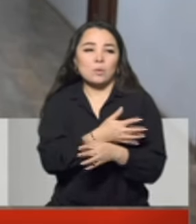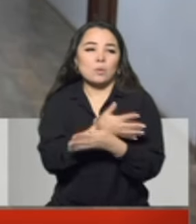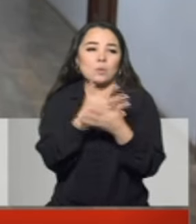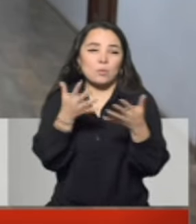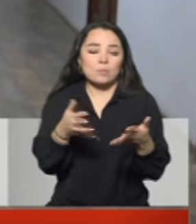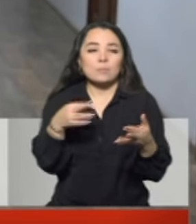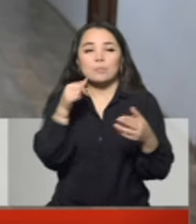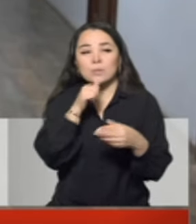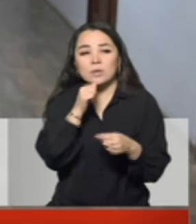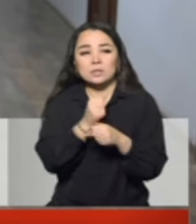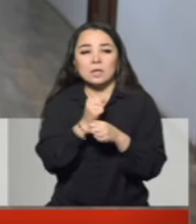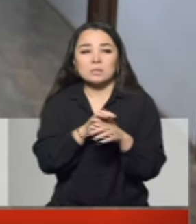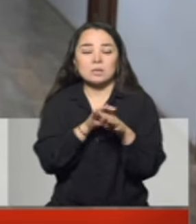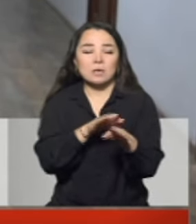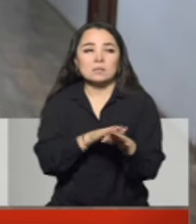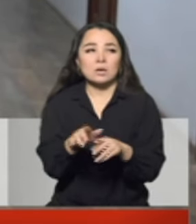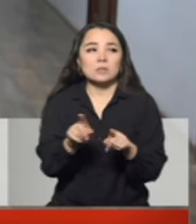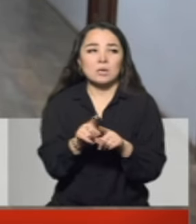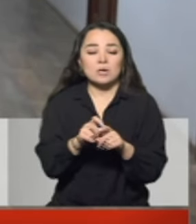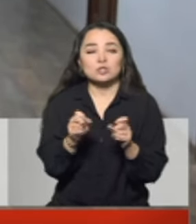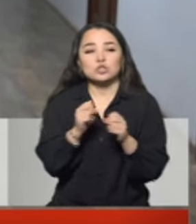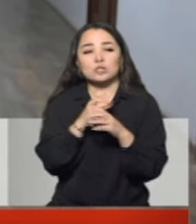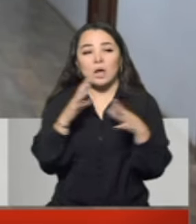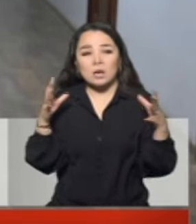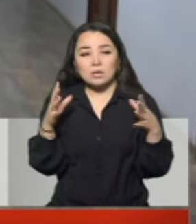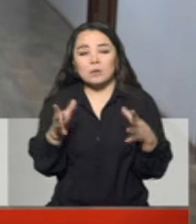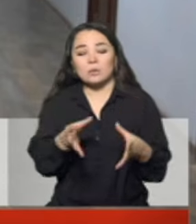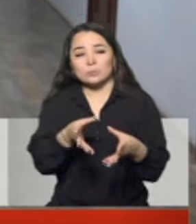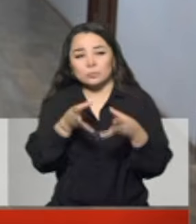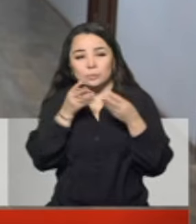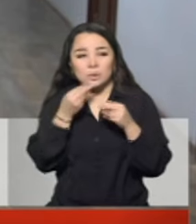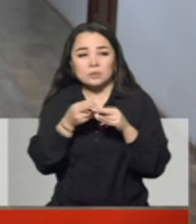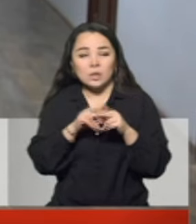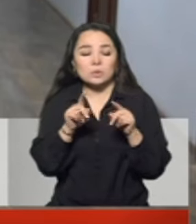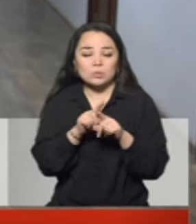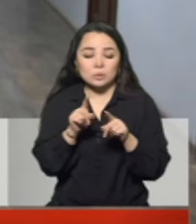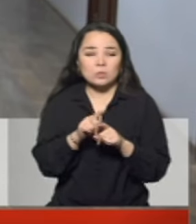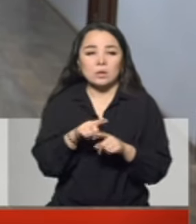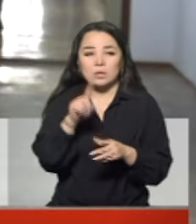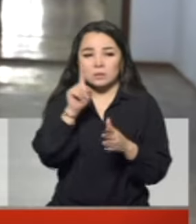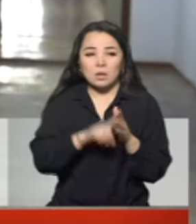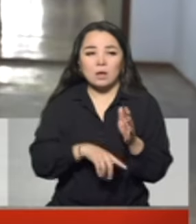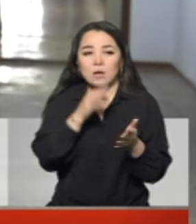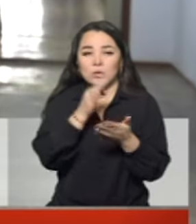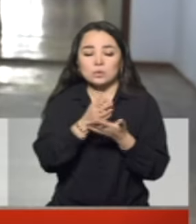мысалы, сондай есірткі жаңағы шариктер, кумарик, бірақ өздері мойындамайды